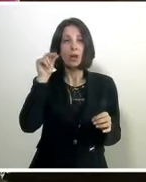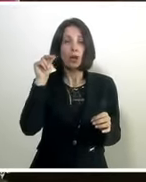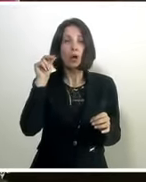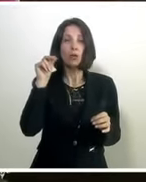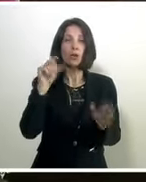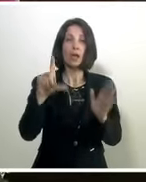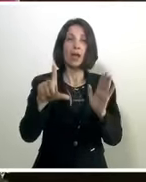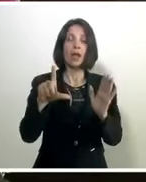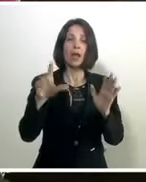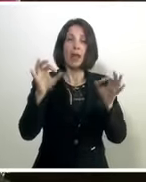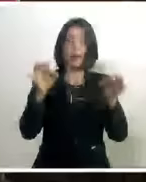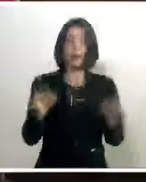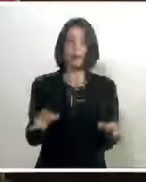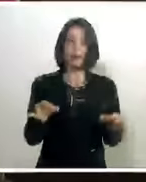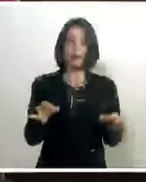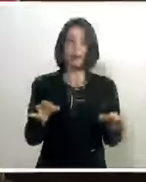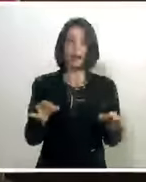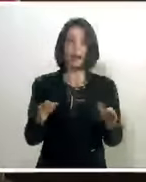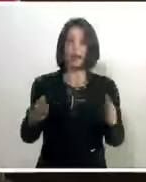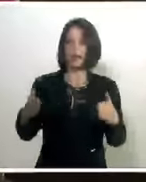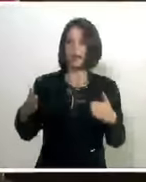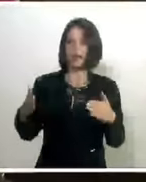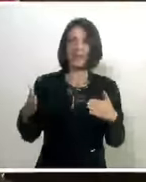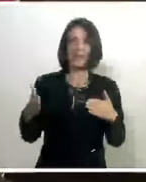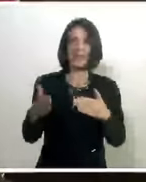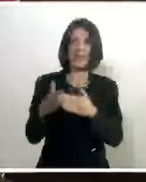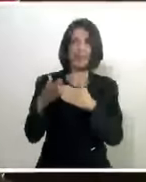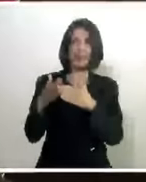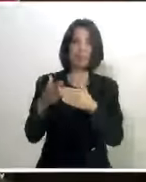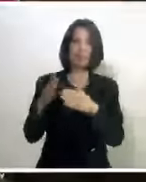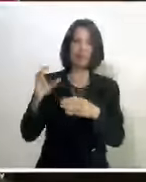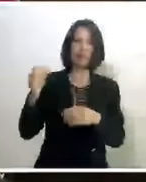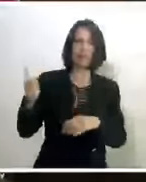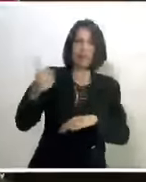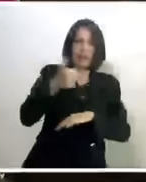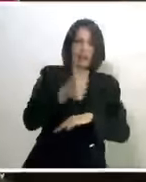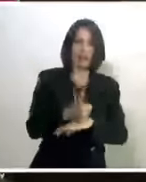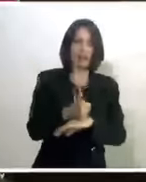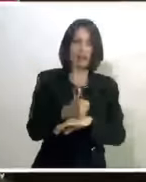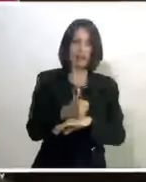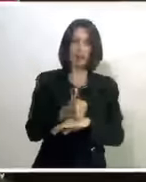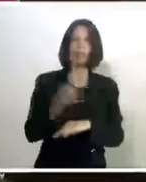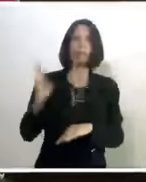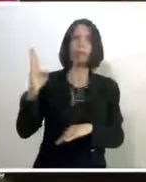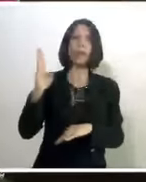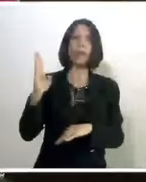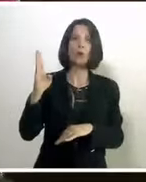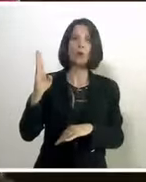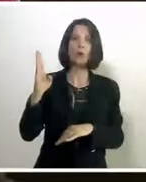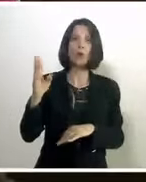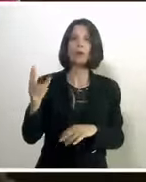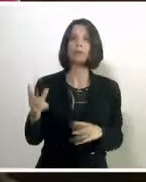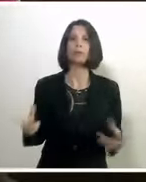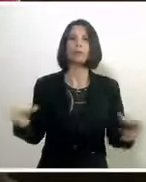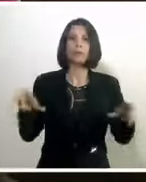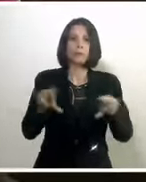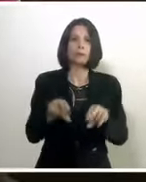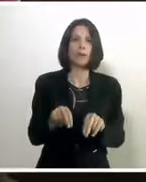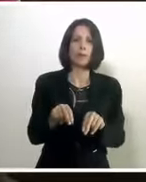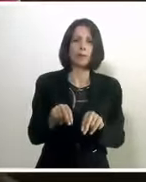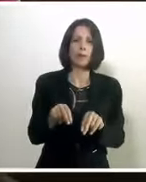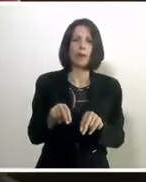legittimità e i limiti del capitalismo per un verso Berlinguer ritiene e qui riporto le sue testuali